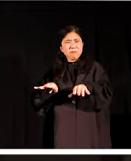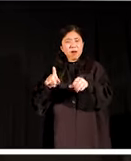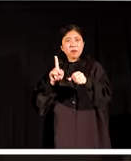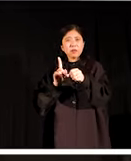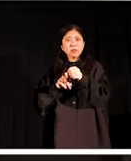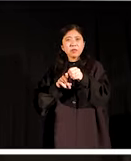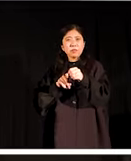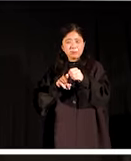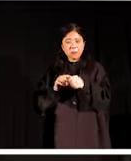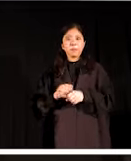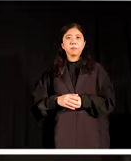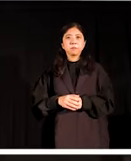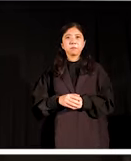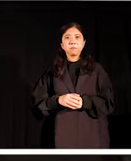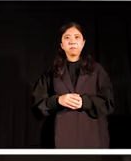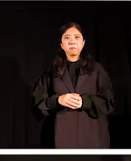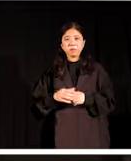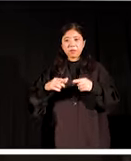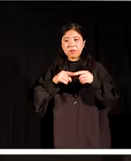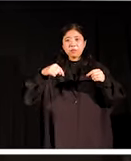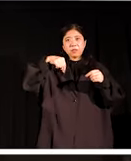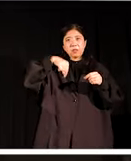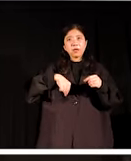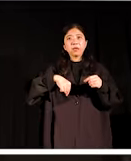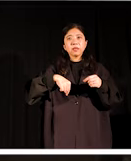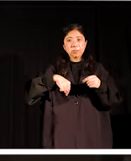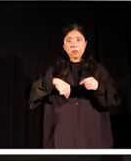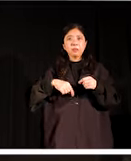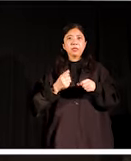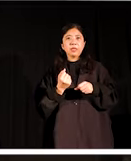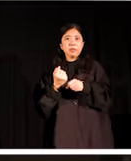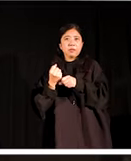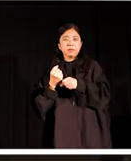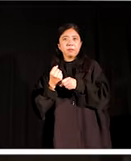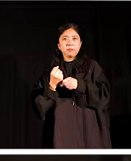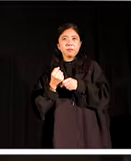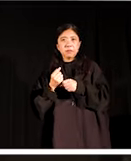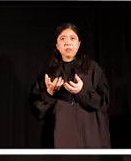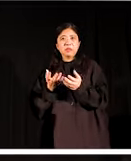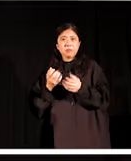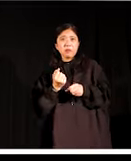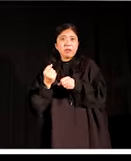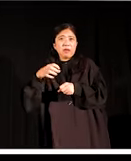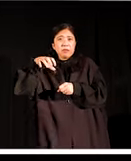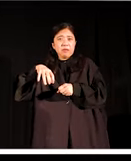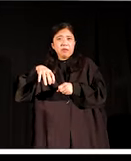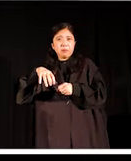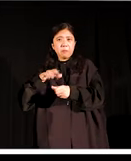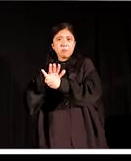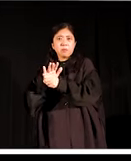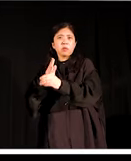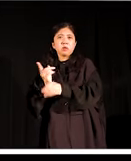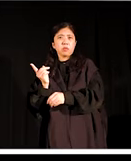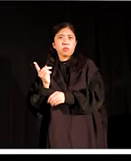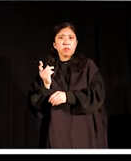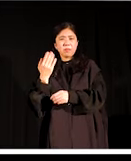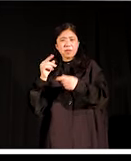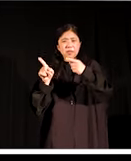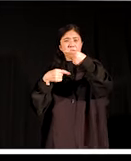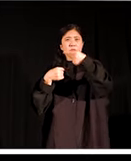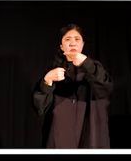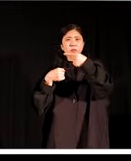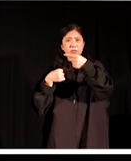クラスター対策ですとかもあの全国で行っていたり被災地の活動というのも今実施していますちょうどあの元旦に起こった